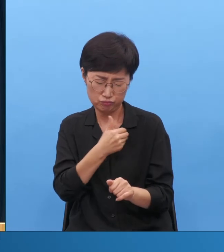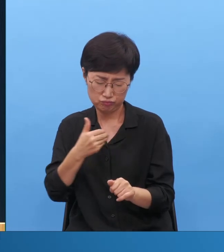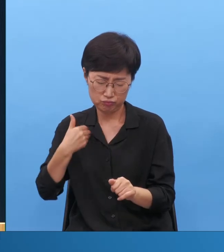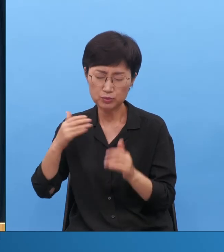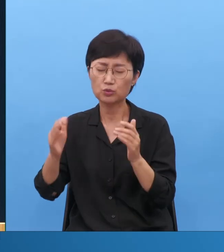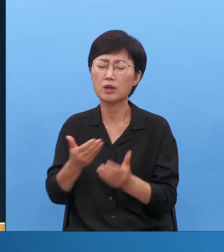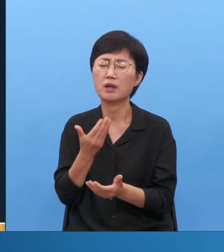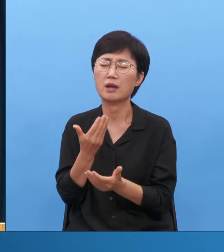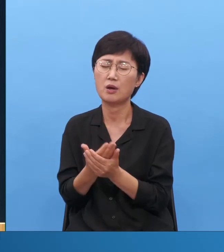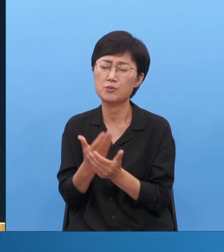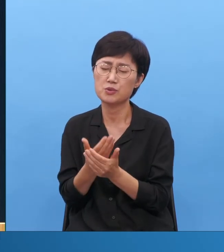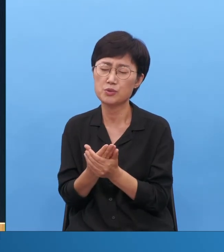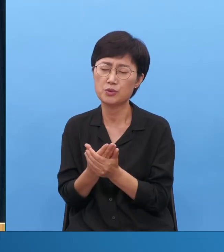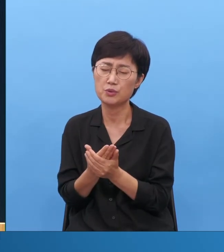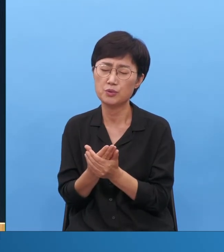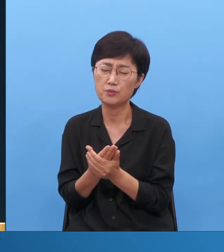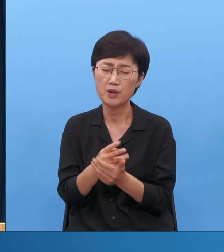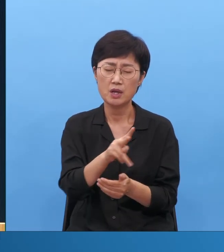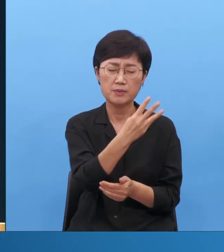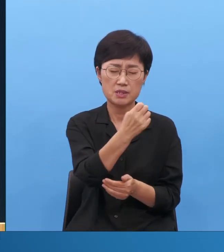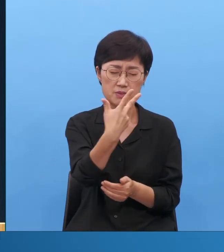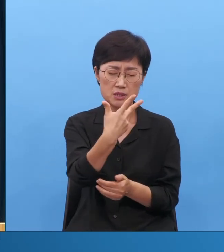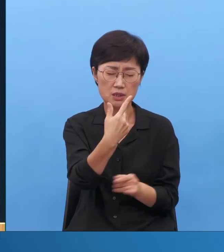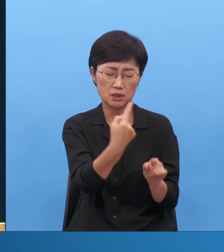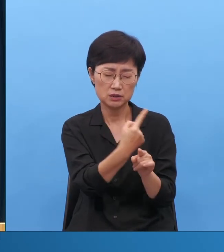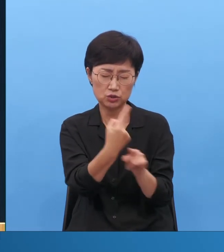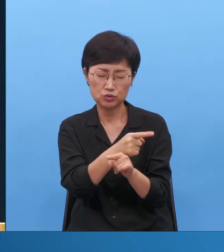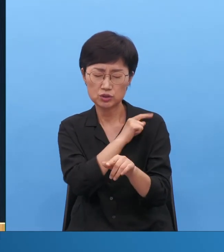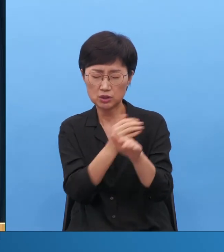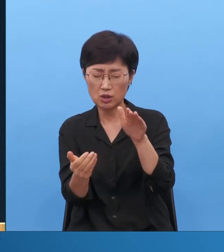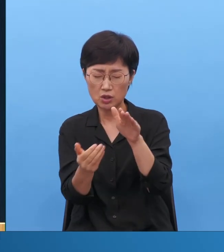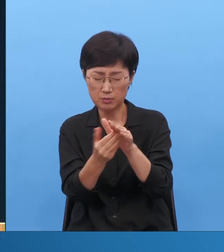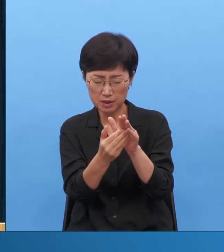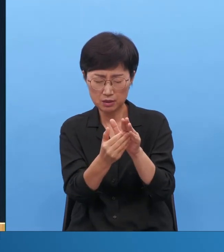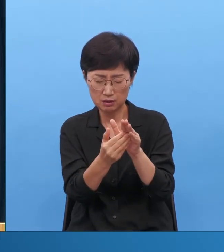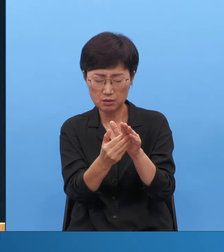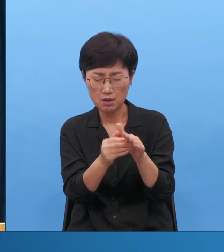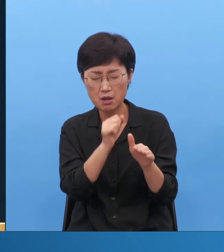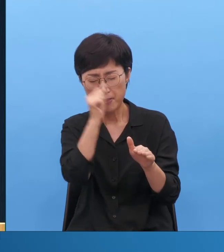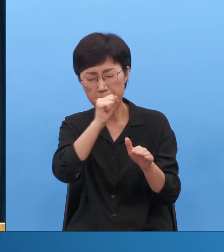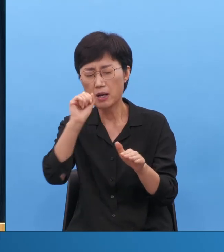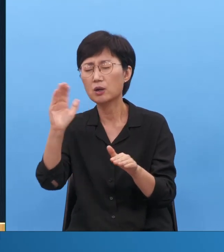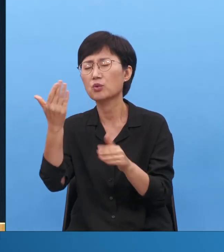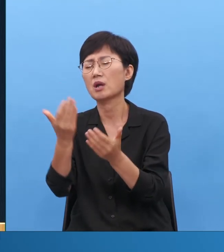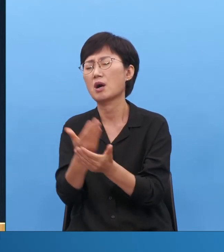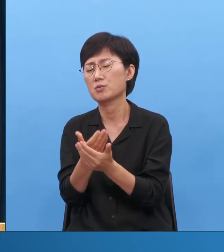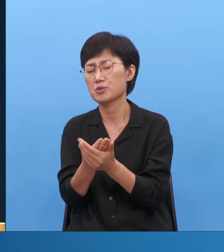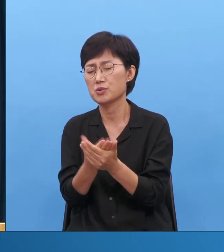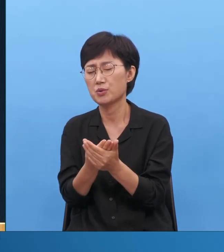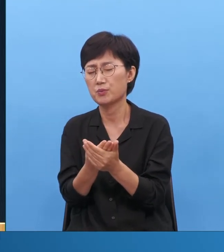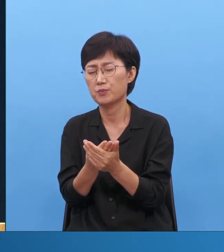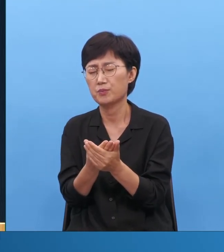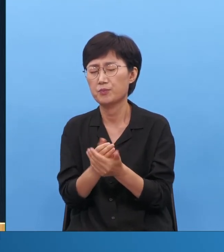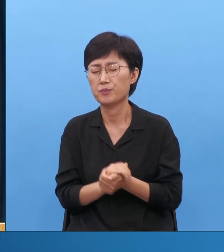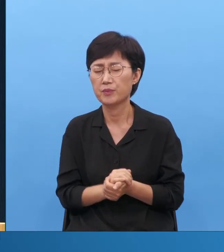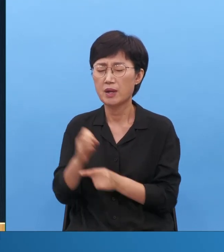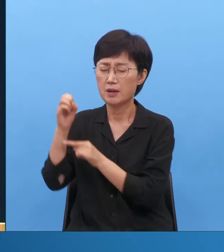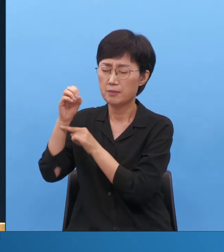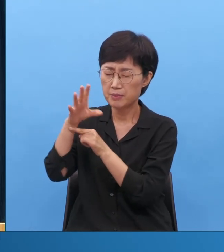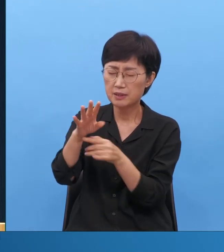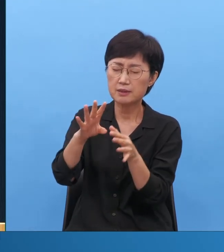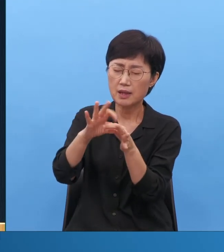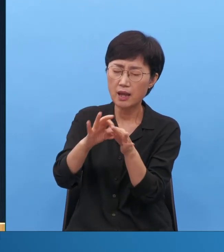million disciples be commissioned. 237 치유 서밋 일어나게 하옵소서. May the 237 healing and summit arise. 빛의